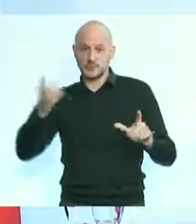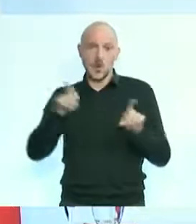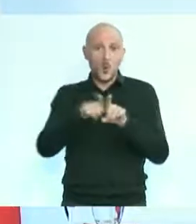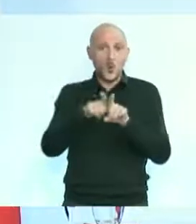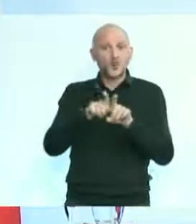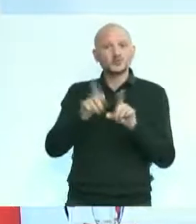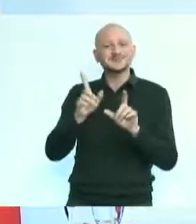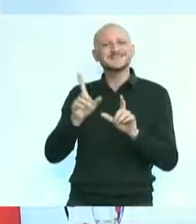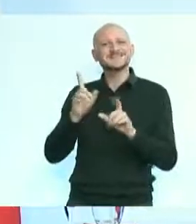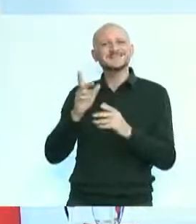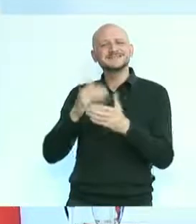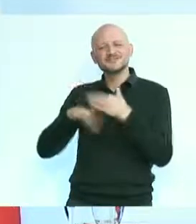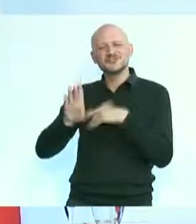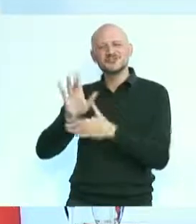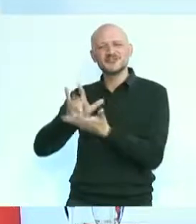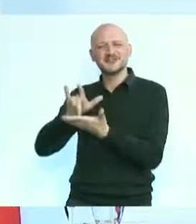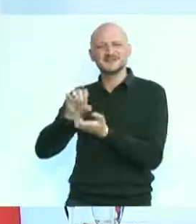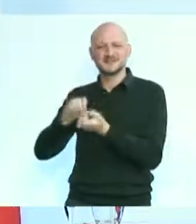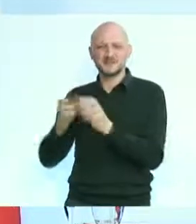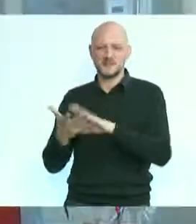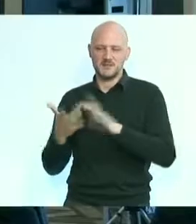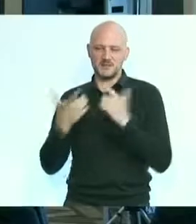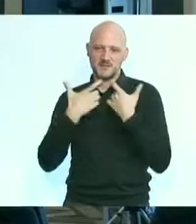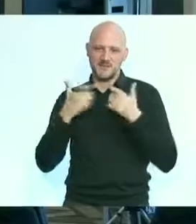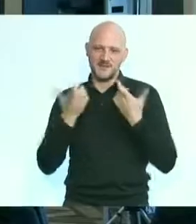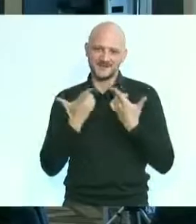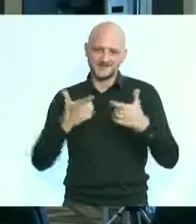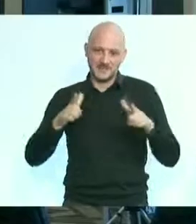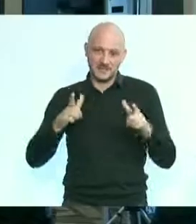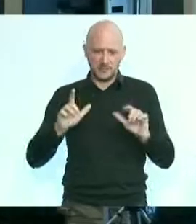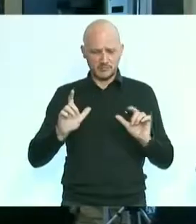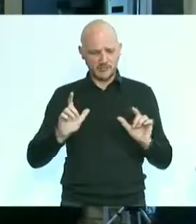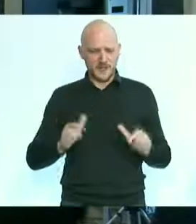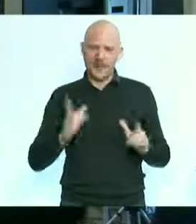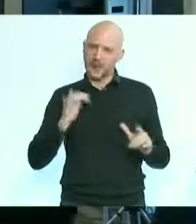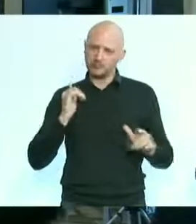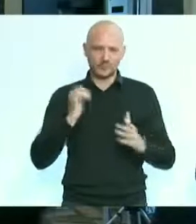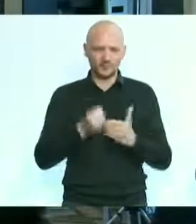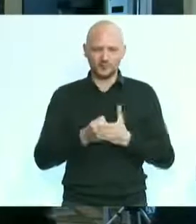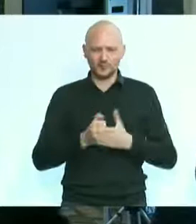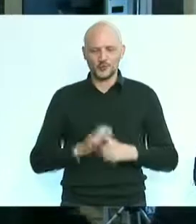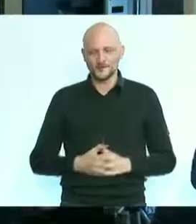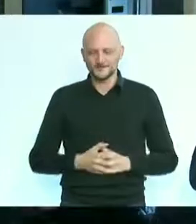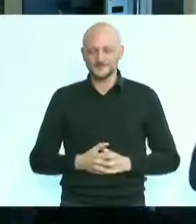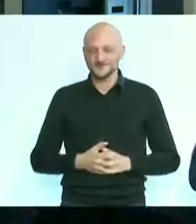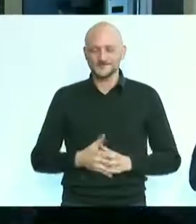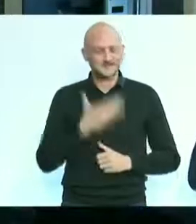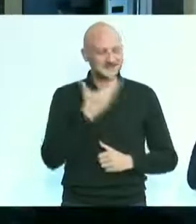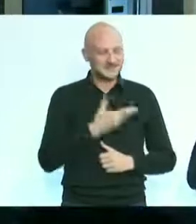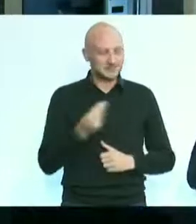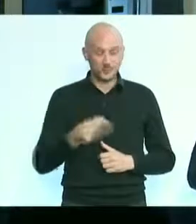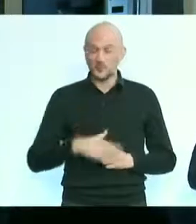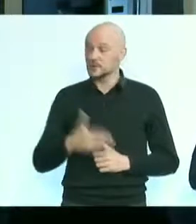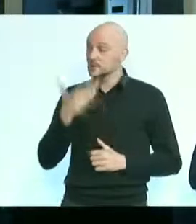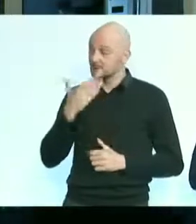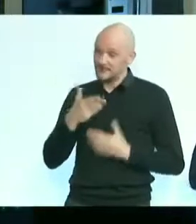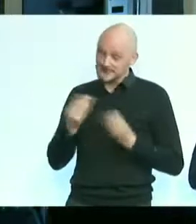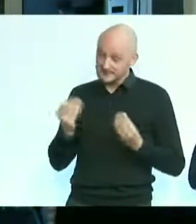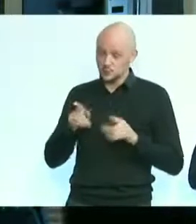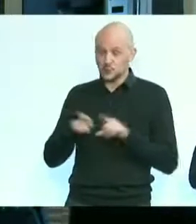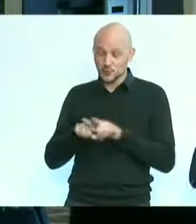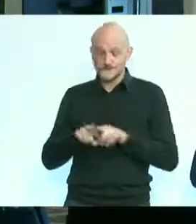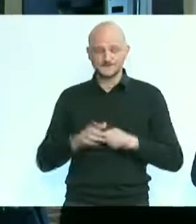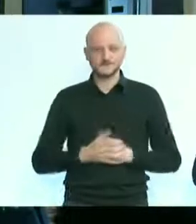sera présent quand il le faudra et au maximum. Merci beaucoup. Merci beaucoup, vraiment sincèrement, de vos engagements. Je voudrais aussi